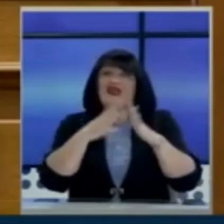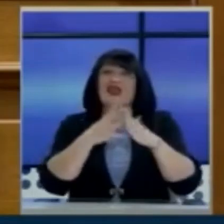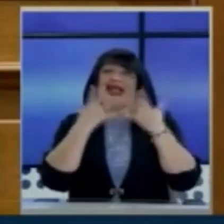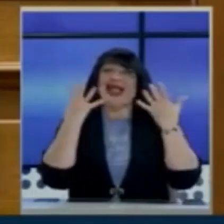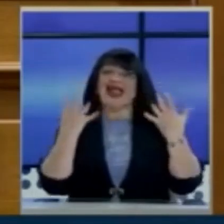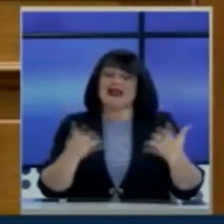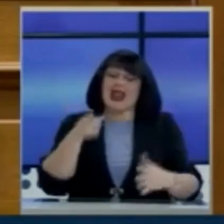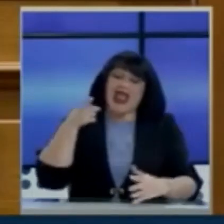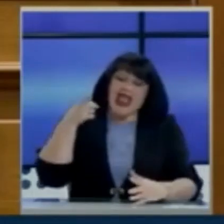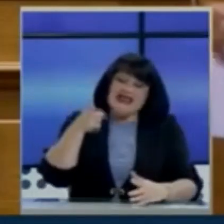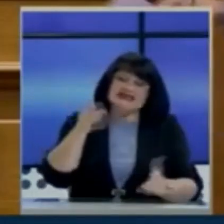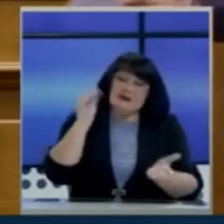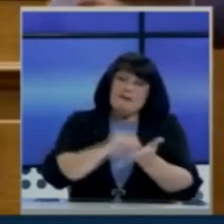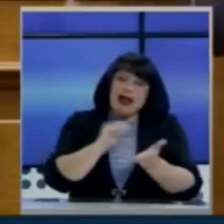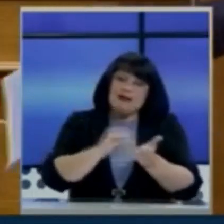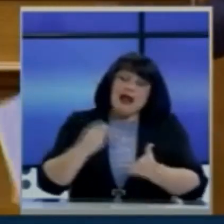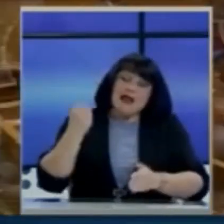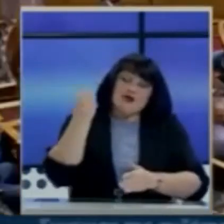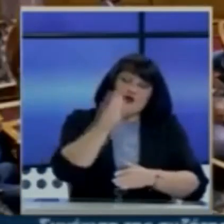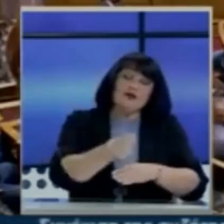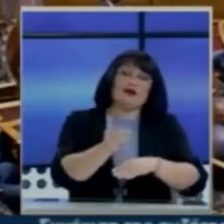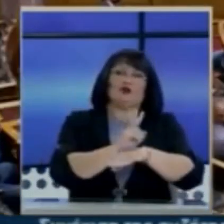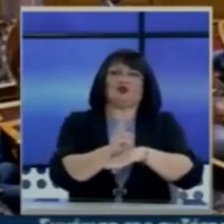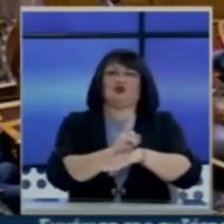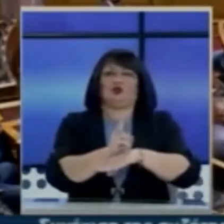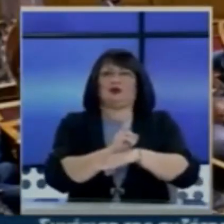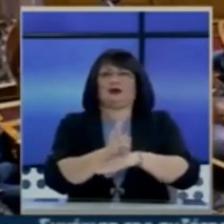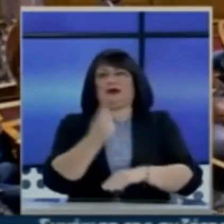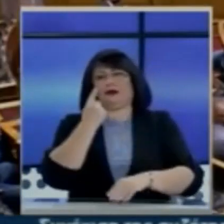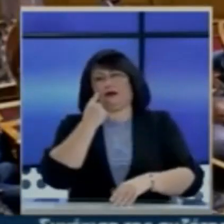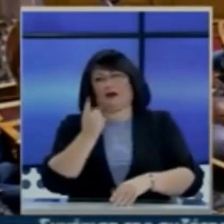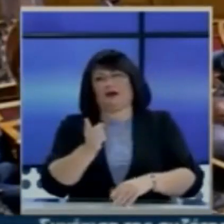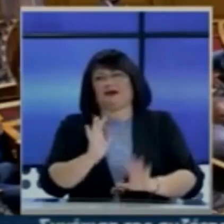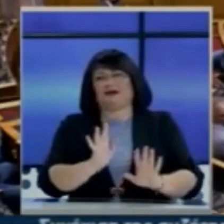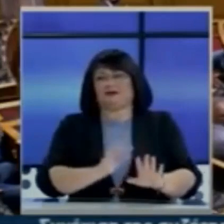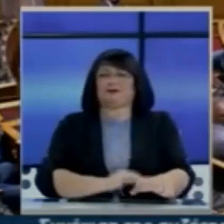2019 και το ξανακαταθέτω στα πρακτικά ακόμα μία φορά.